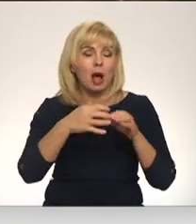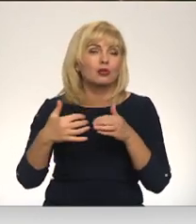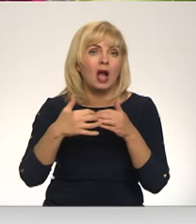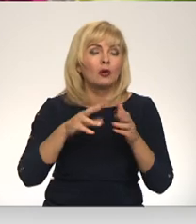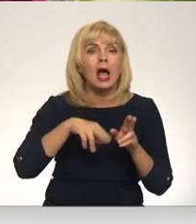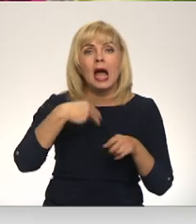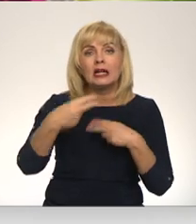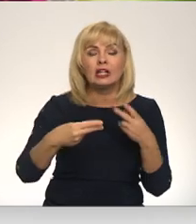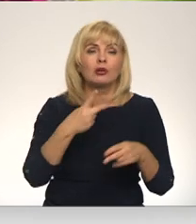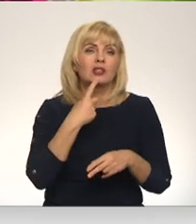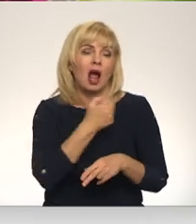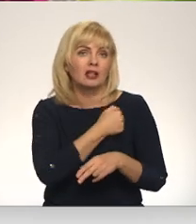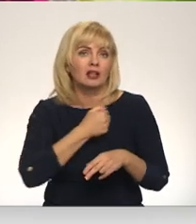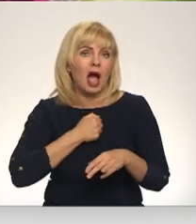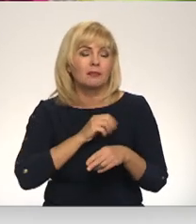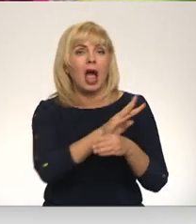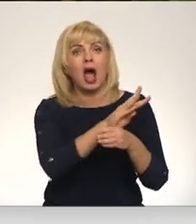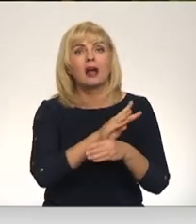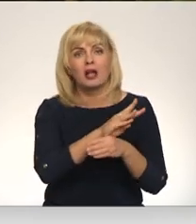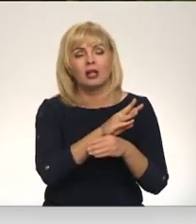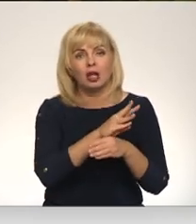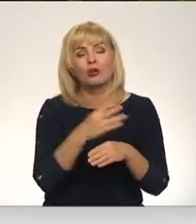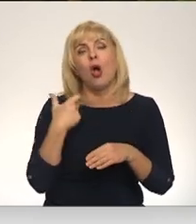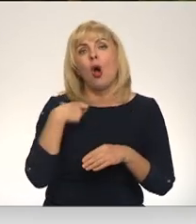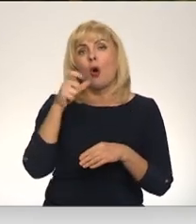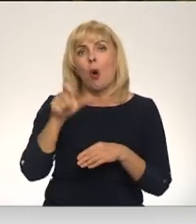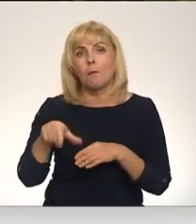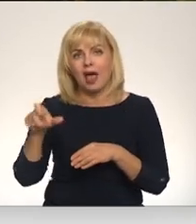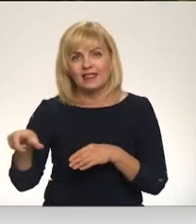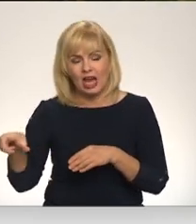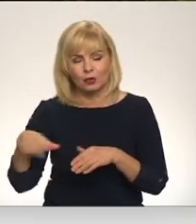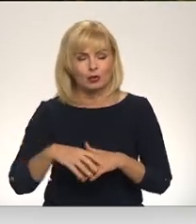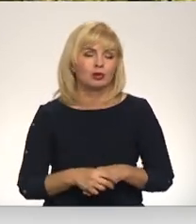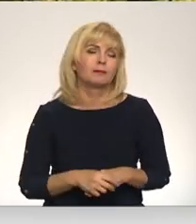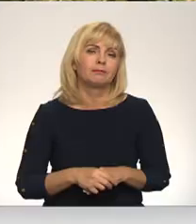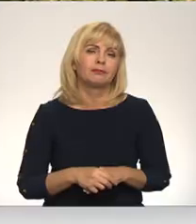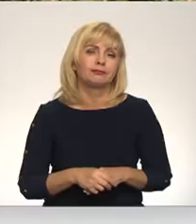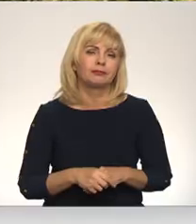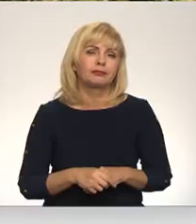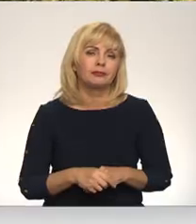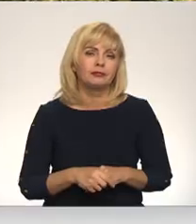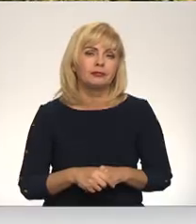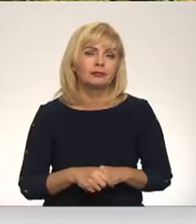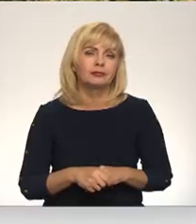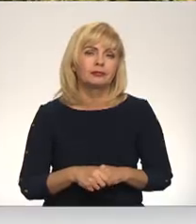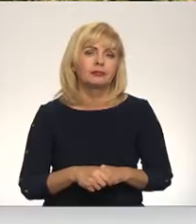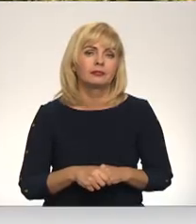kritušos sarkanās armijas artilērijas komandierus. Sandra Paegļkalne, Kaspars Daņeļevičs, Vidusdaugavas televīzija.